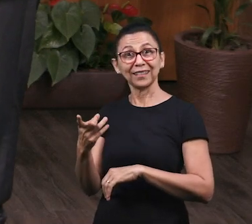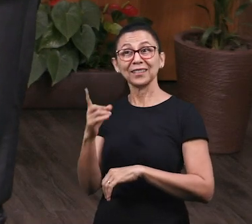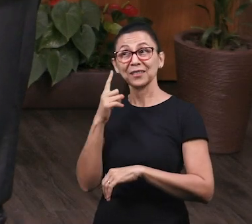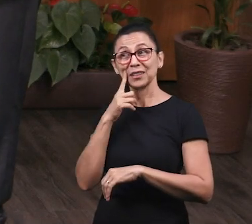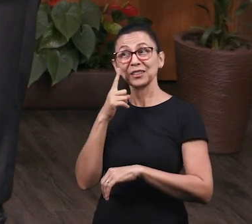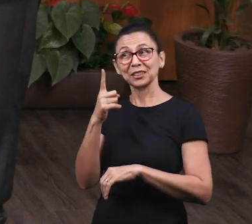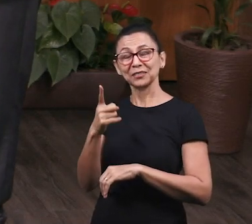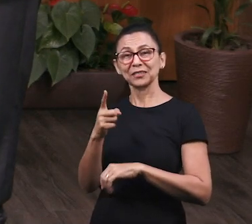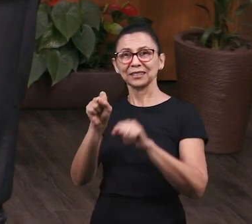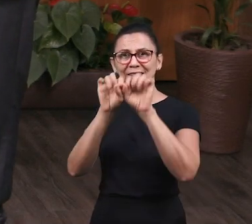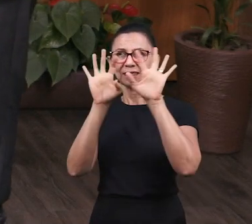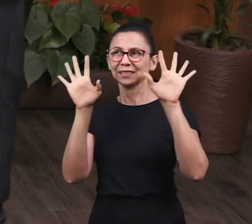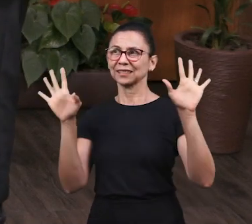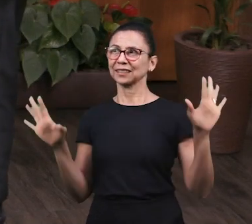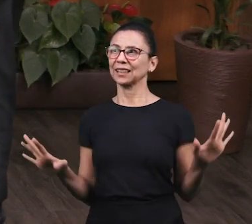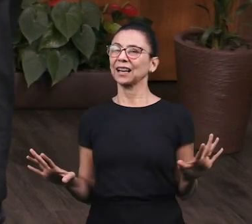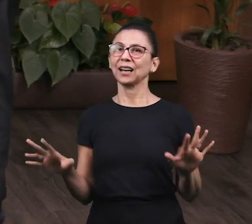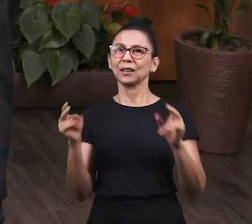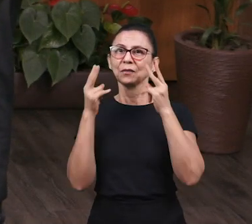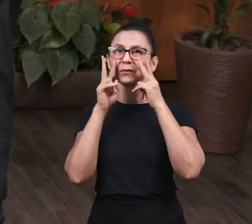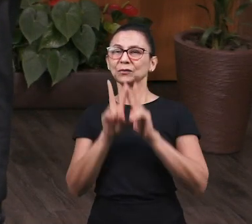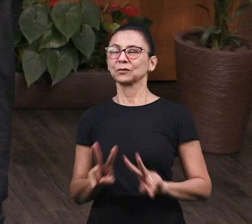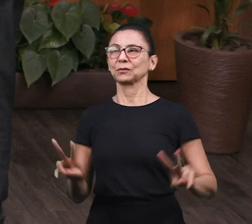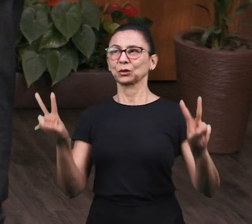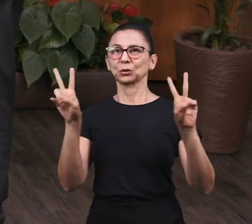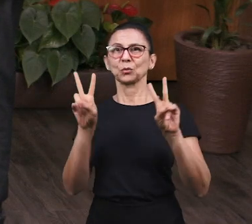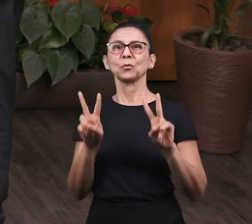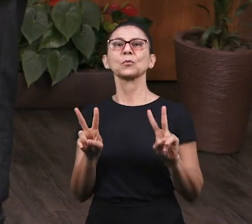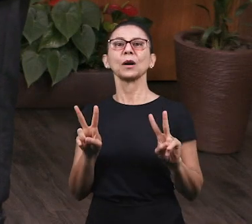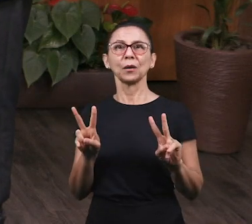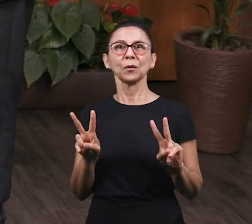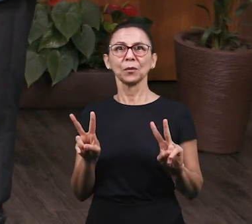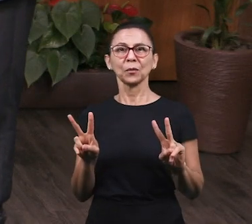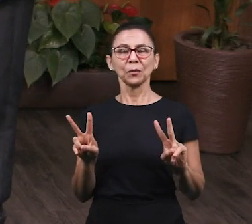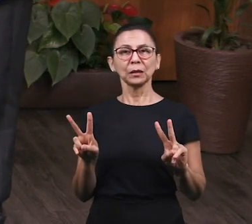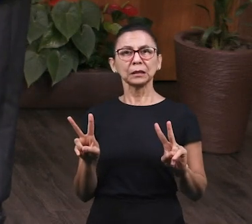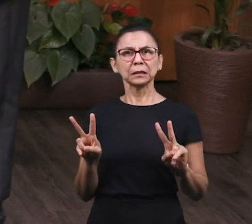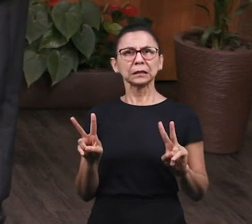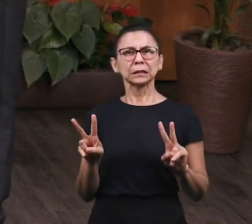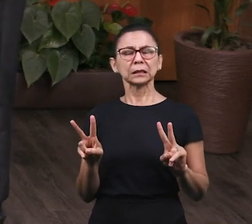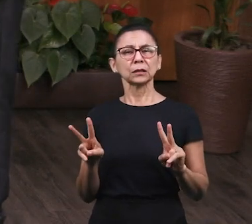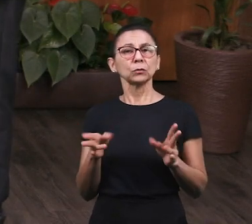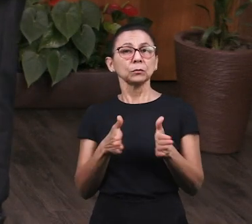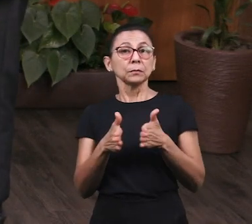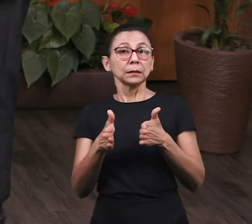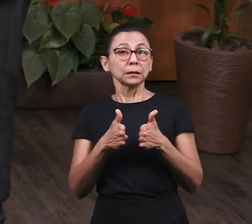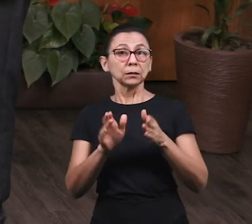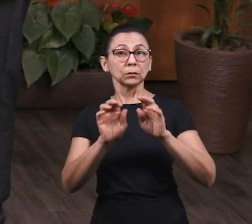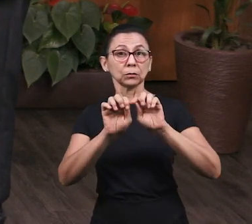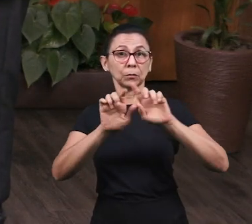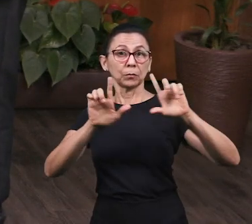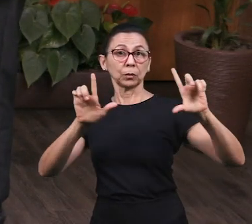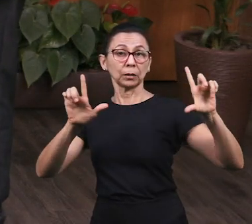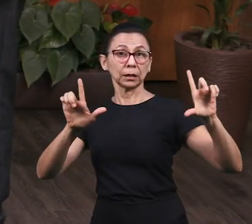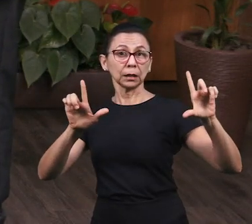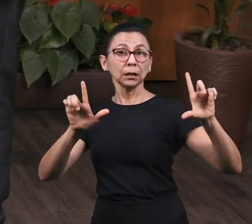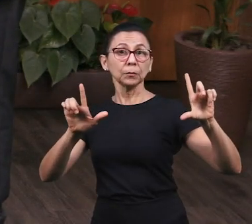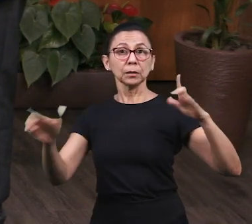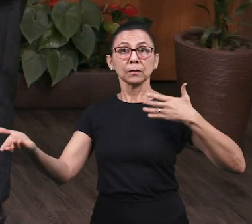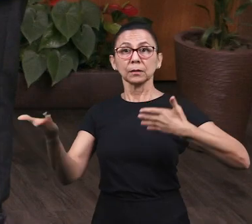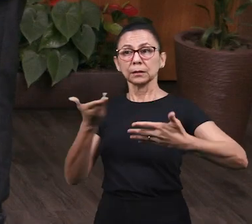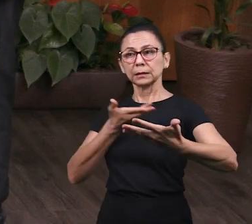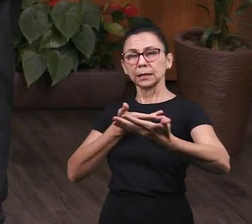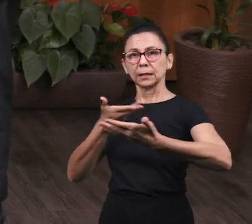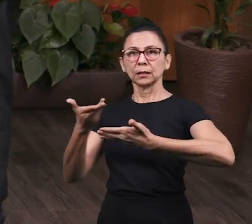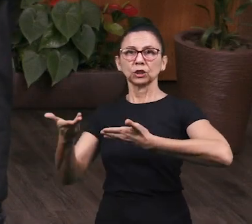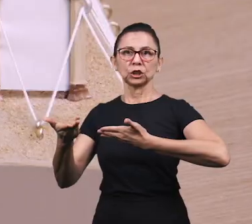Exactement. Donc, nous allons maintenant, pendant la programmation, nous allons faire quelques références